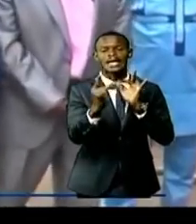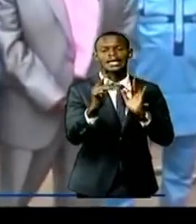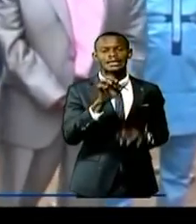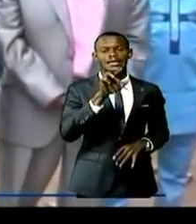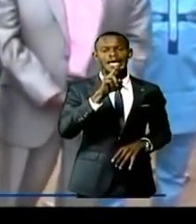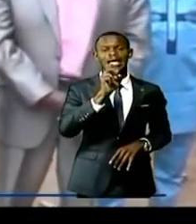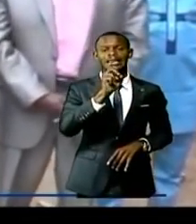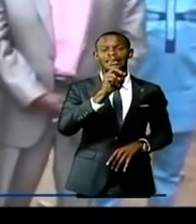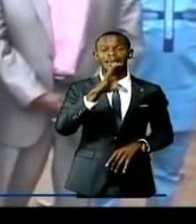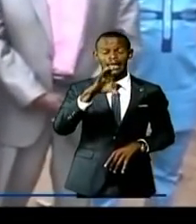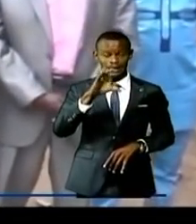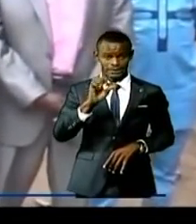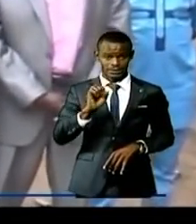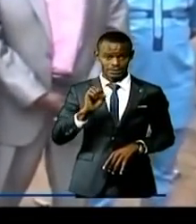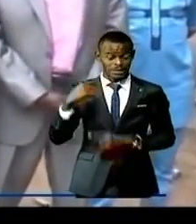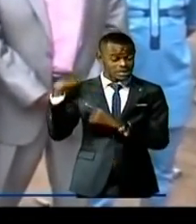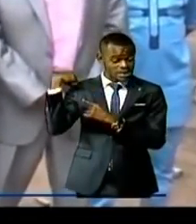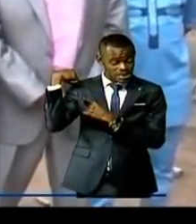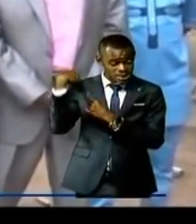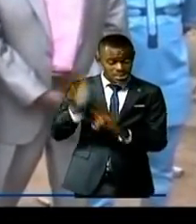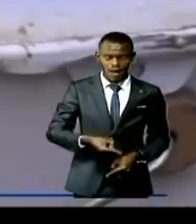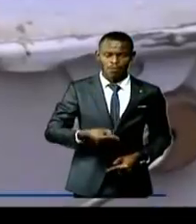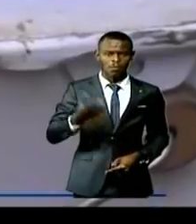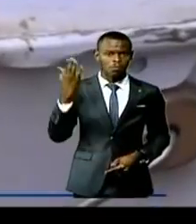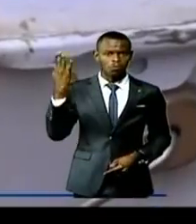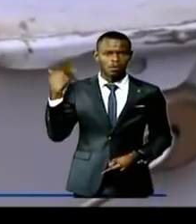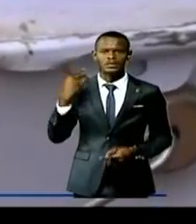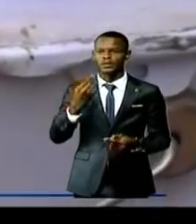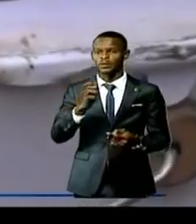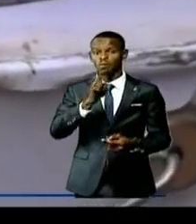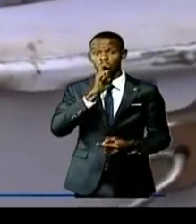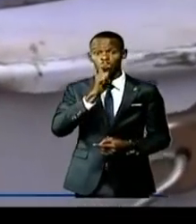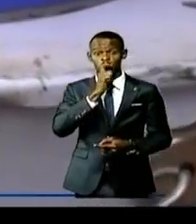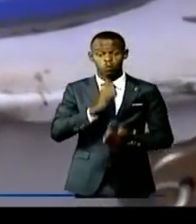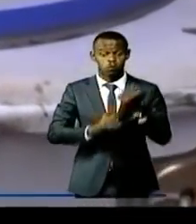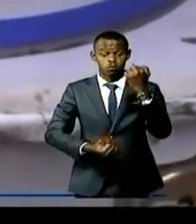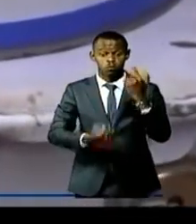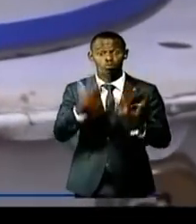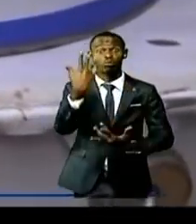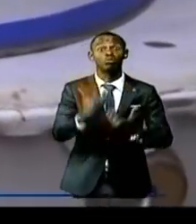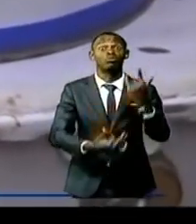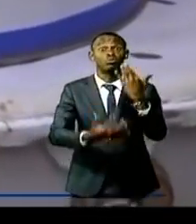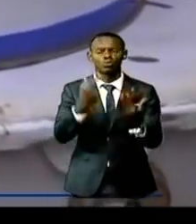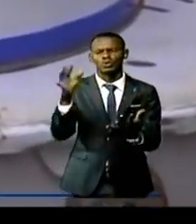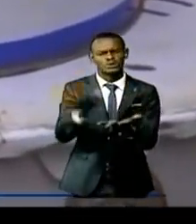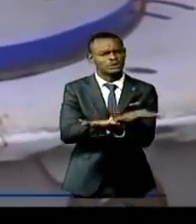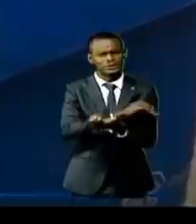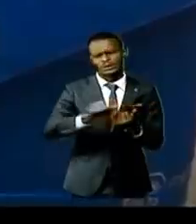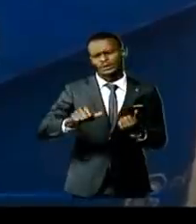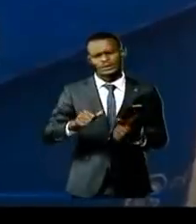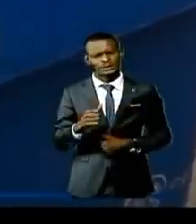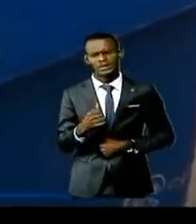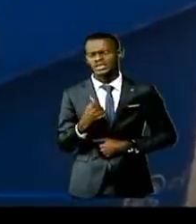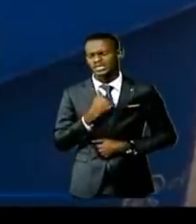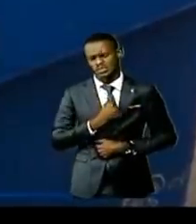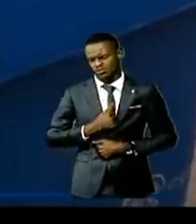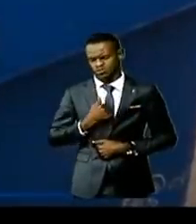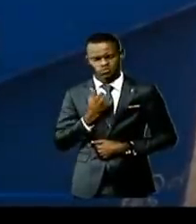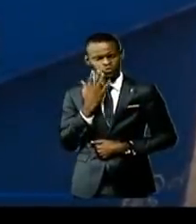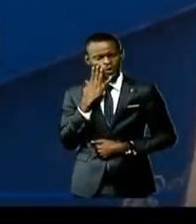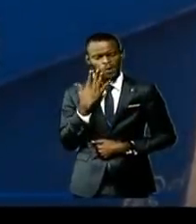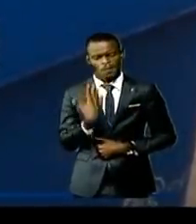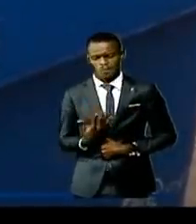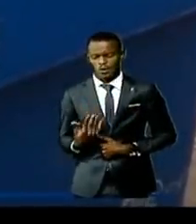traverse des moments difficiles et qu'elle méritait une assistance. Alors, la journée d'aujourd'hui, on s'est dit tout simplement de venir